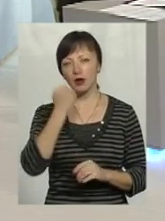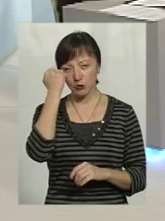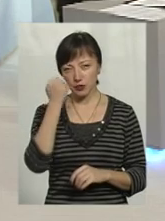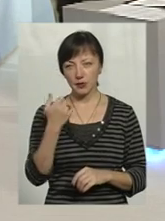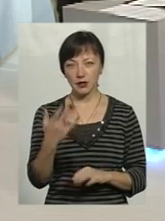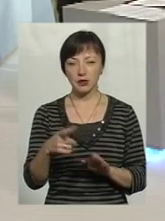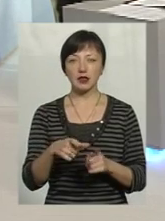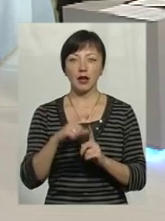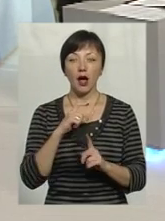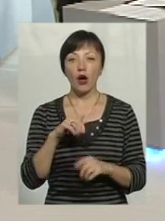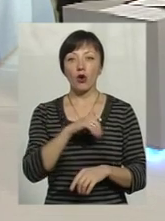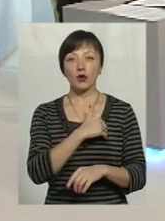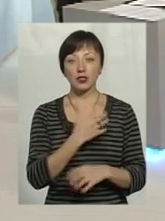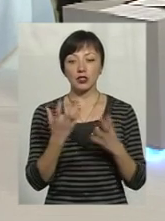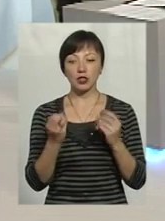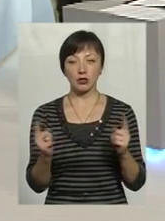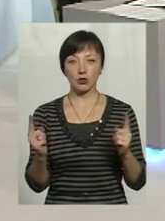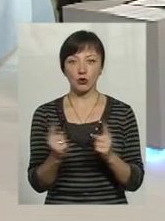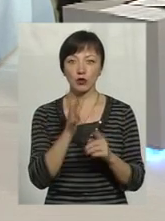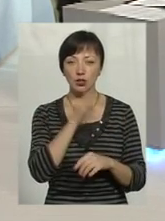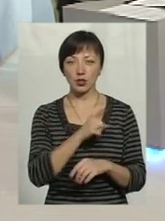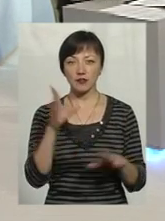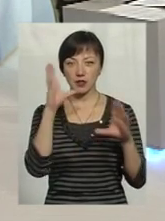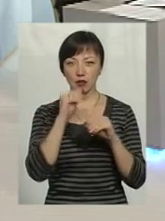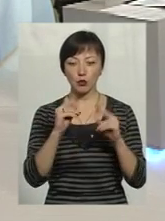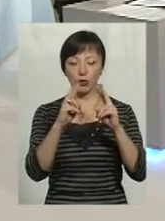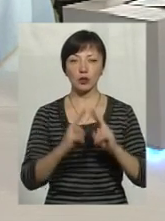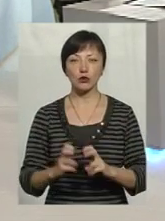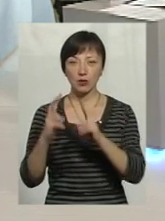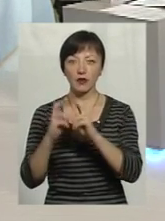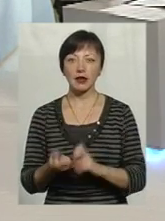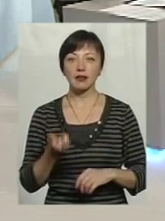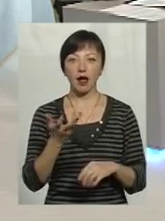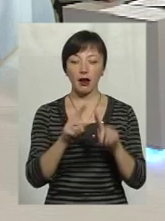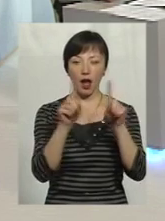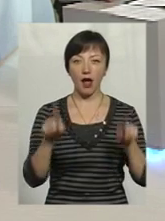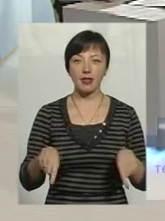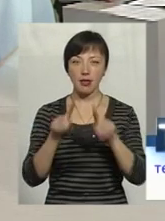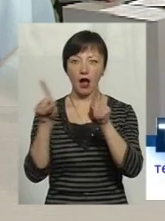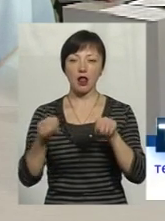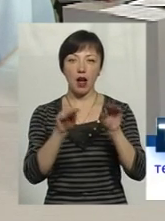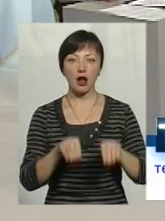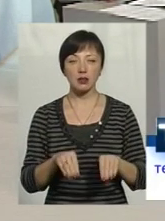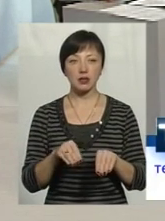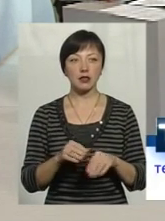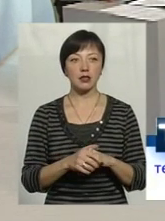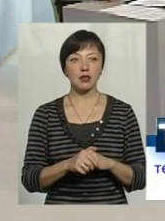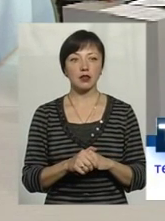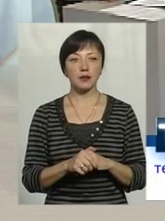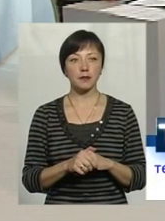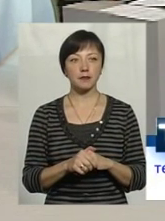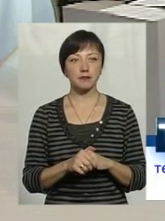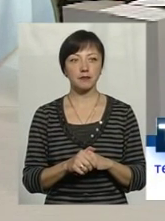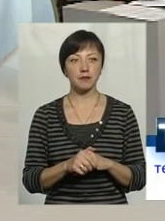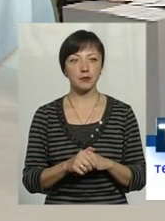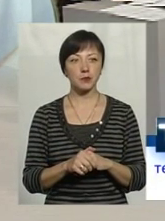Хотілося б за час, який нам відведено, встигнути ще проаналізувати декілька декларацій, але дуже дякую, пане Валерій,